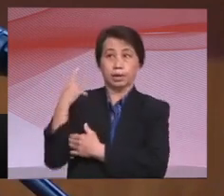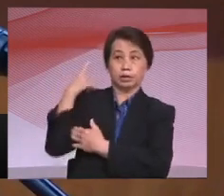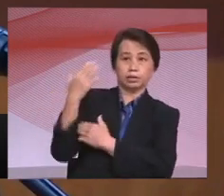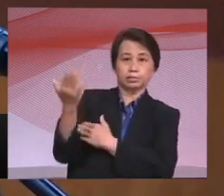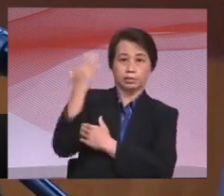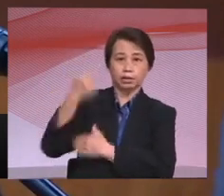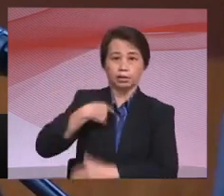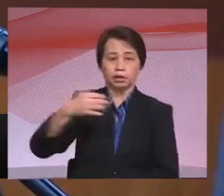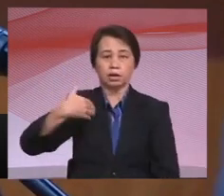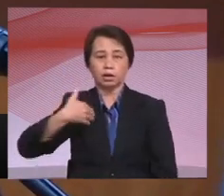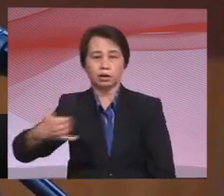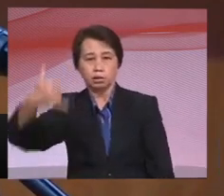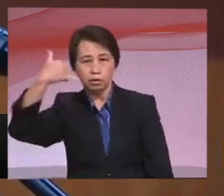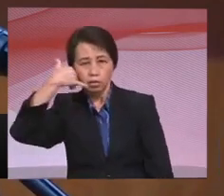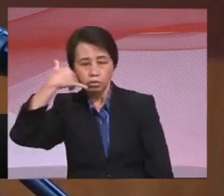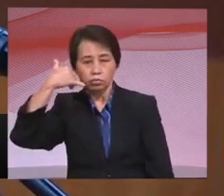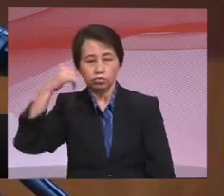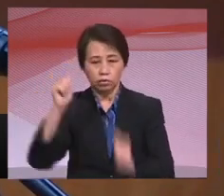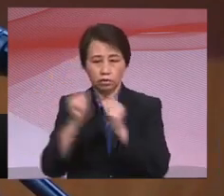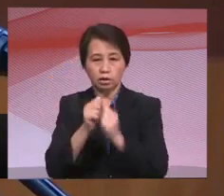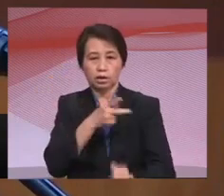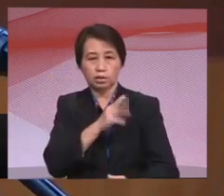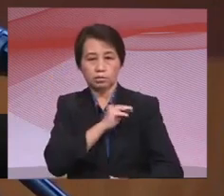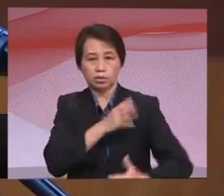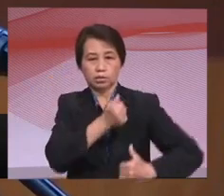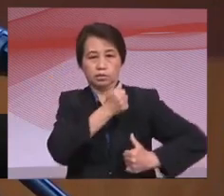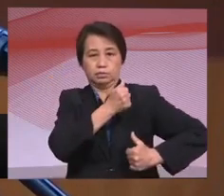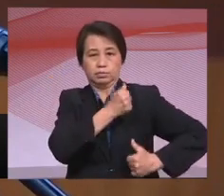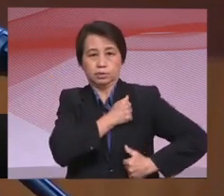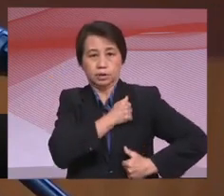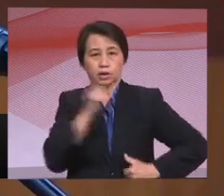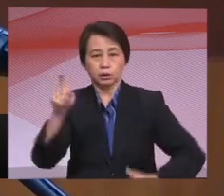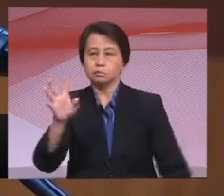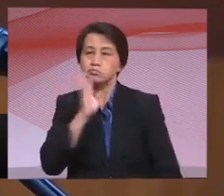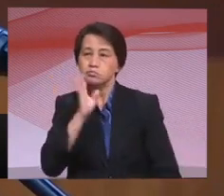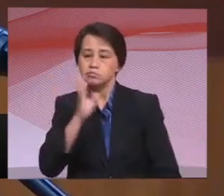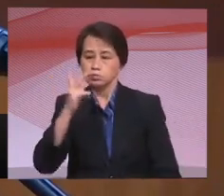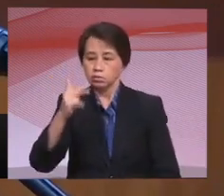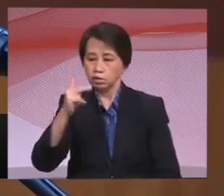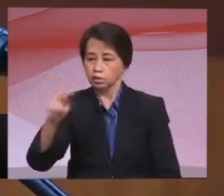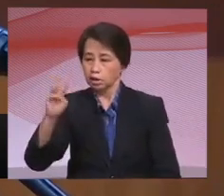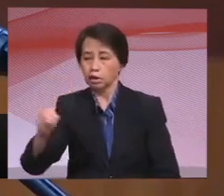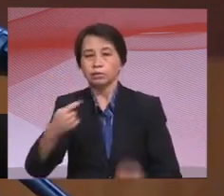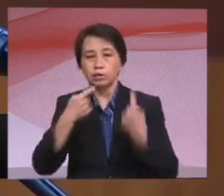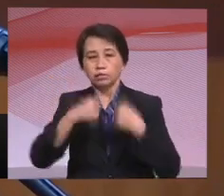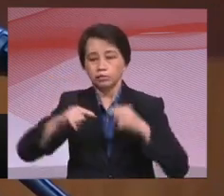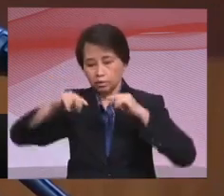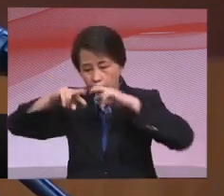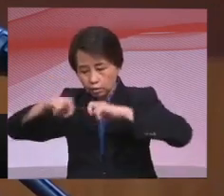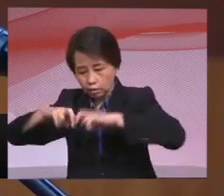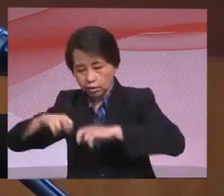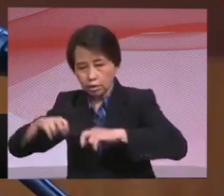ada berhubung dengan Menteri Pertahanan, beliau mengatakan bahawa KKM sedang mengkajilah